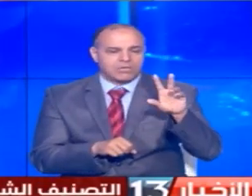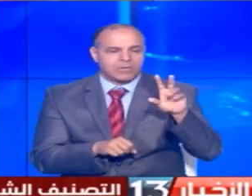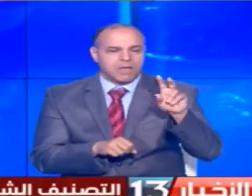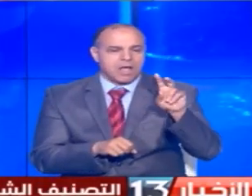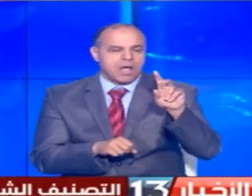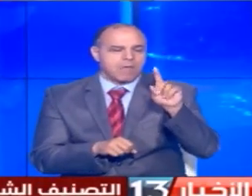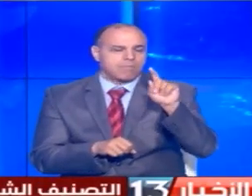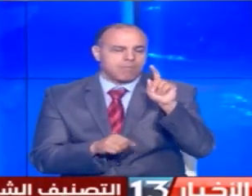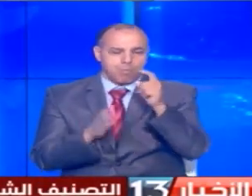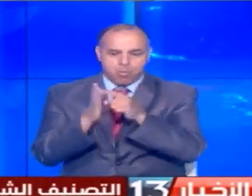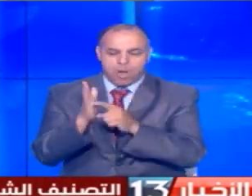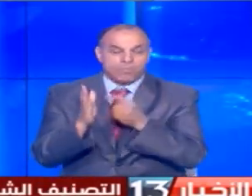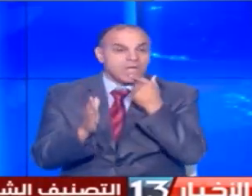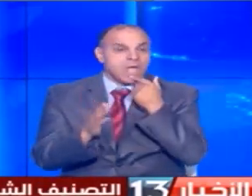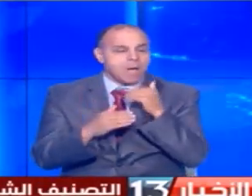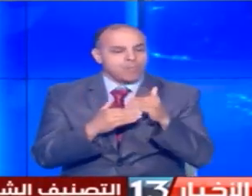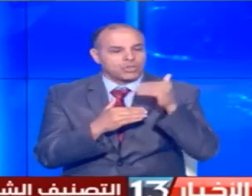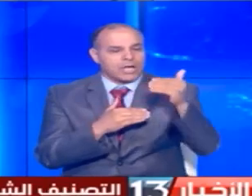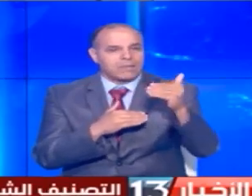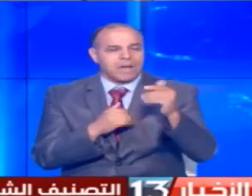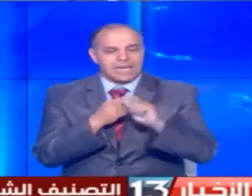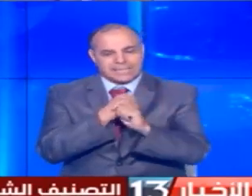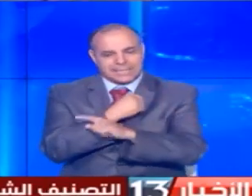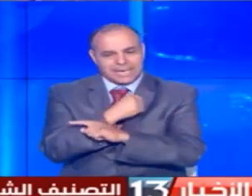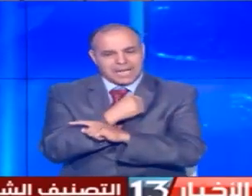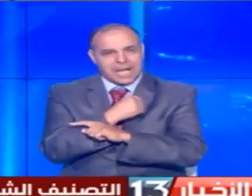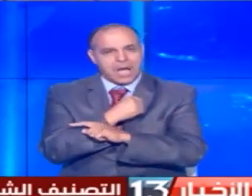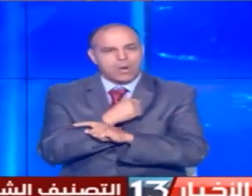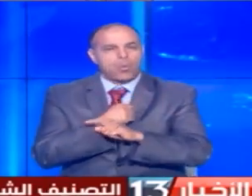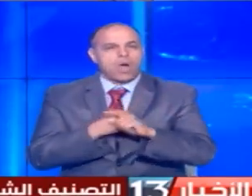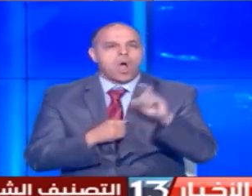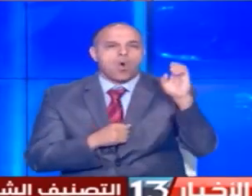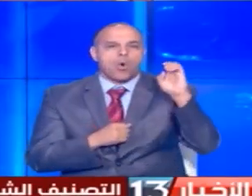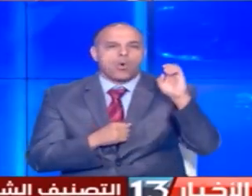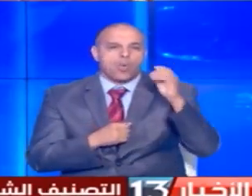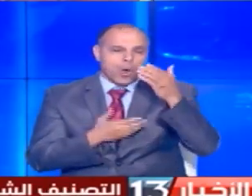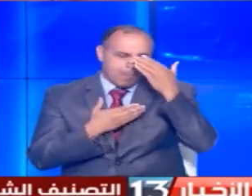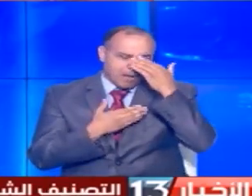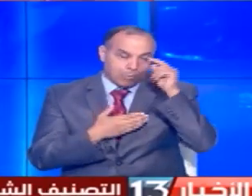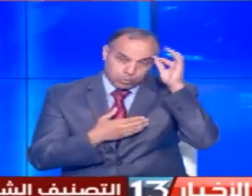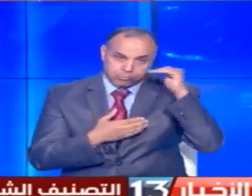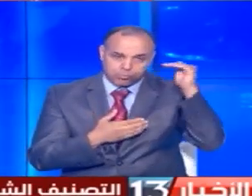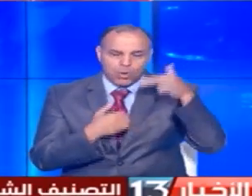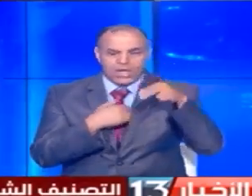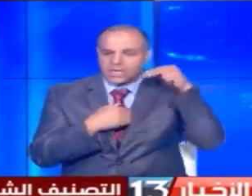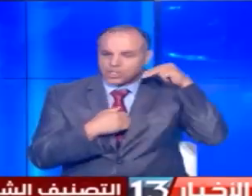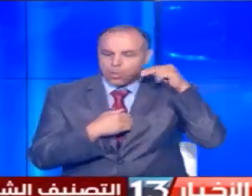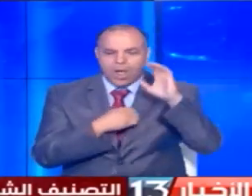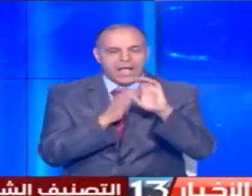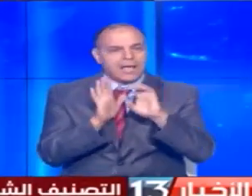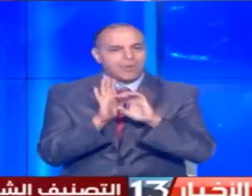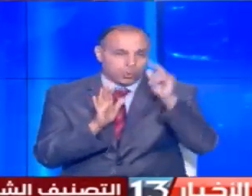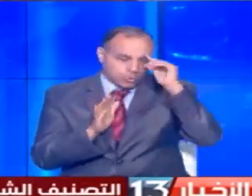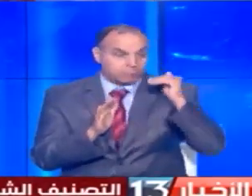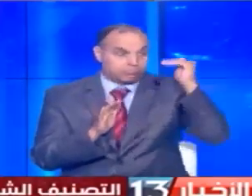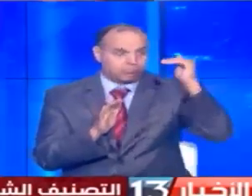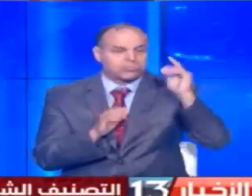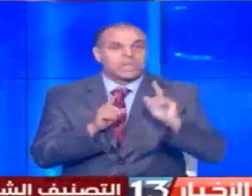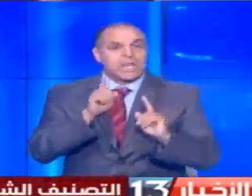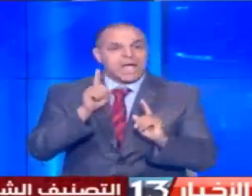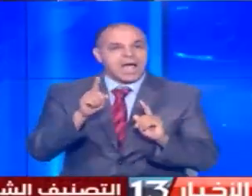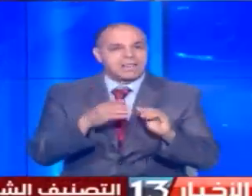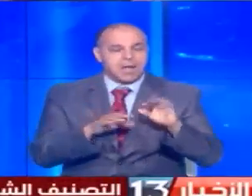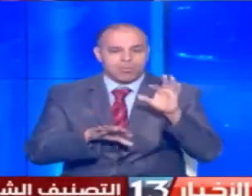من النقاط، متقدما على السنغال والكونغو الديمقراطية والمغرب ونيجيريا والكاميرون. في المقابل،